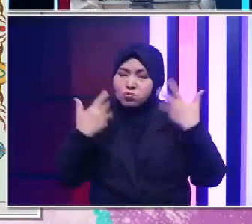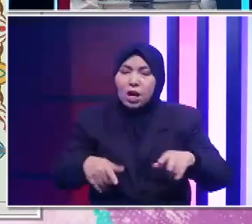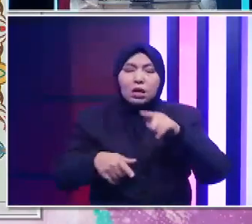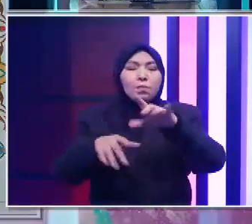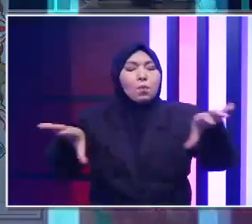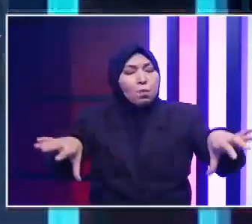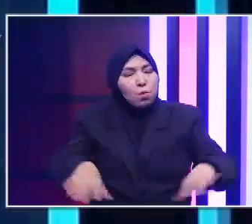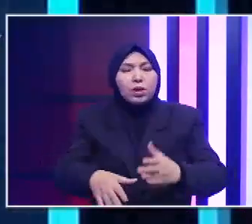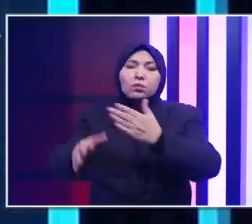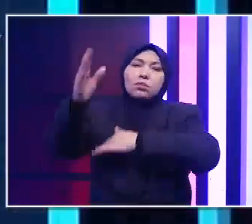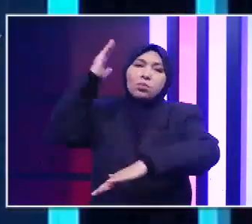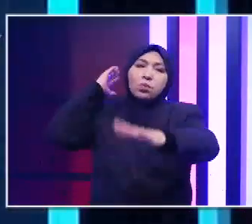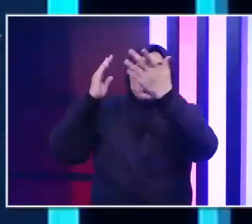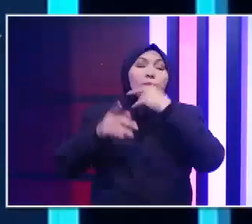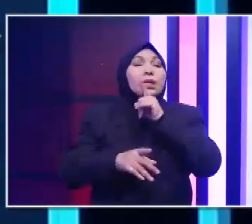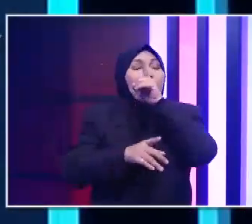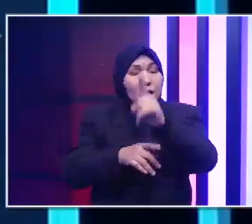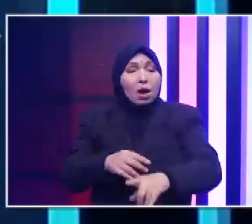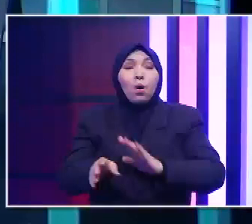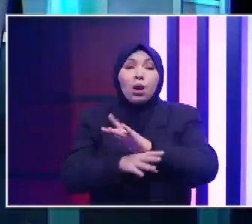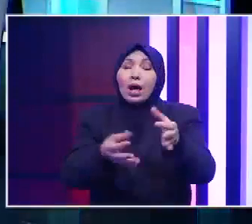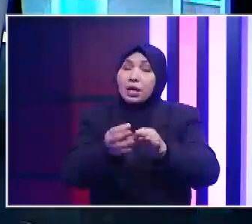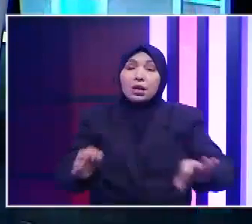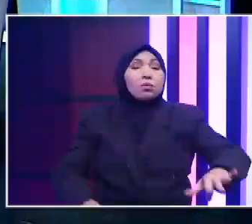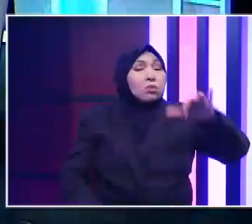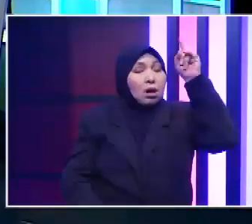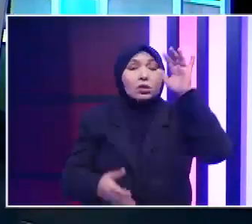manuwu Salwa sodakowlohuladzim